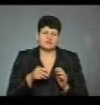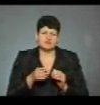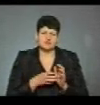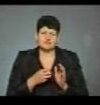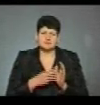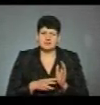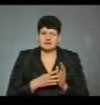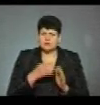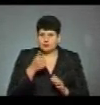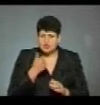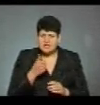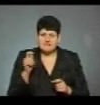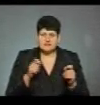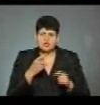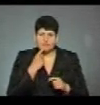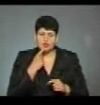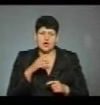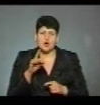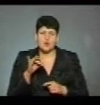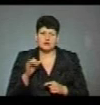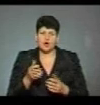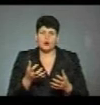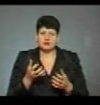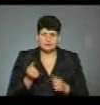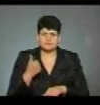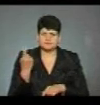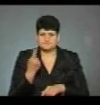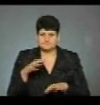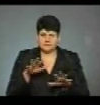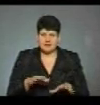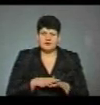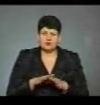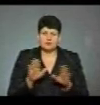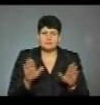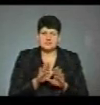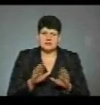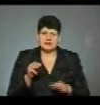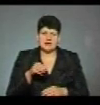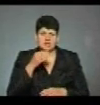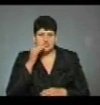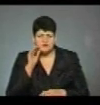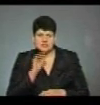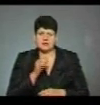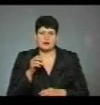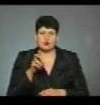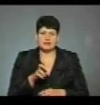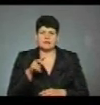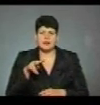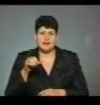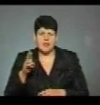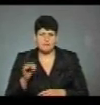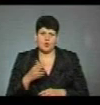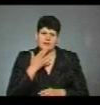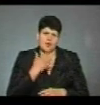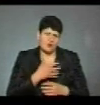на фестивалі «Червона рута» він отримав гран-прі. Виконував пісні на слова Тараса Шевченка, Богдана Ігоря Антонича, Богдана Лепкого та